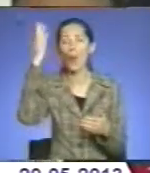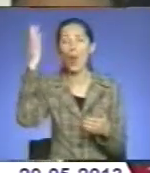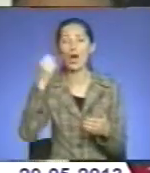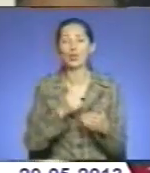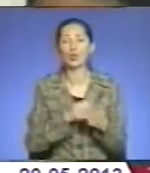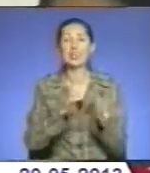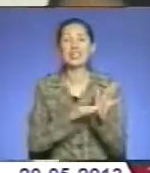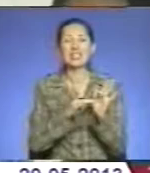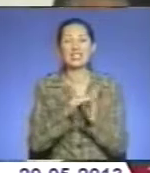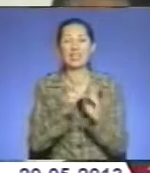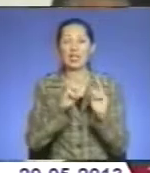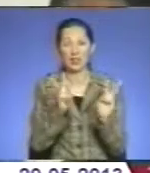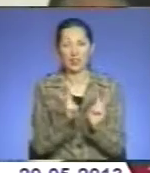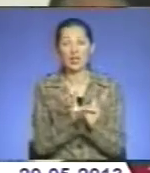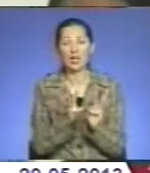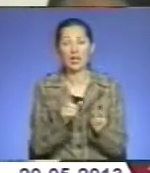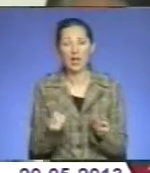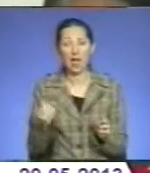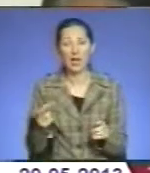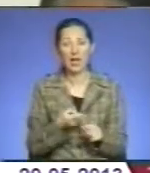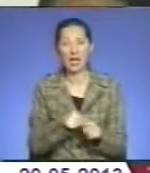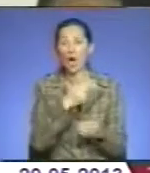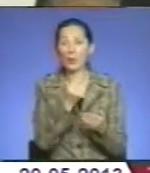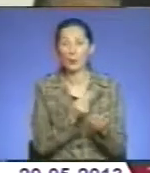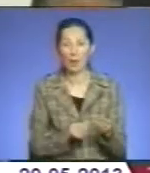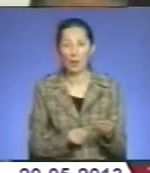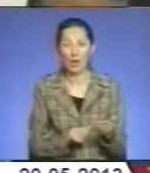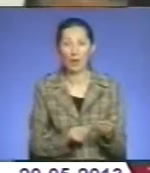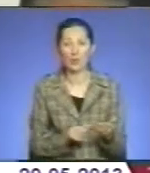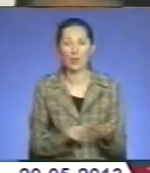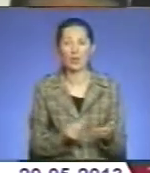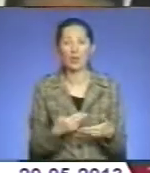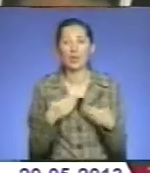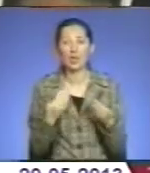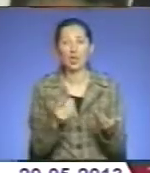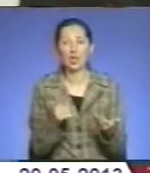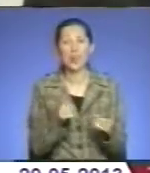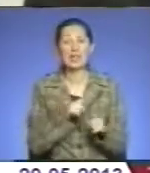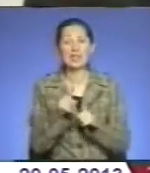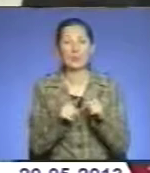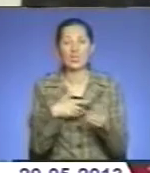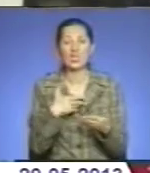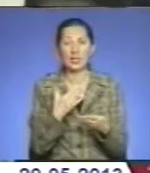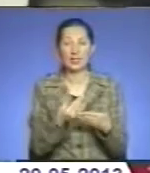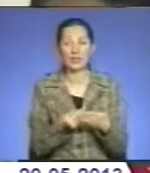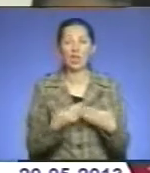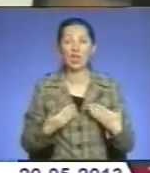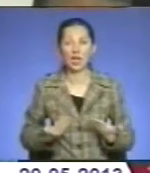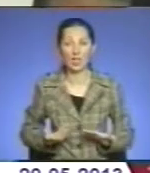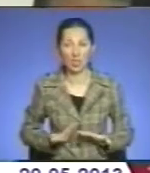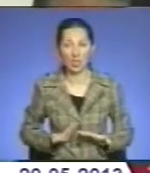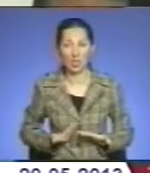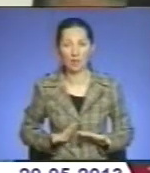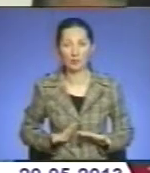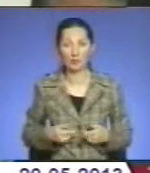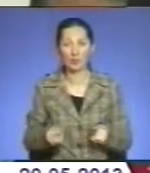святих, яких він зображав, і надихне на те, щоб змінити своє життя